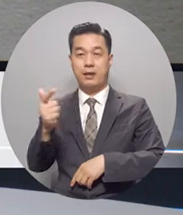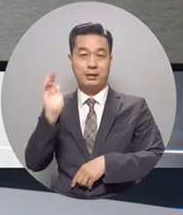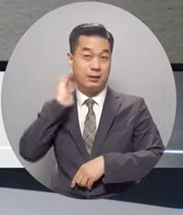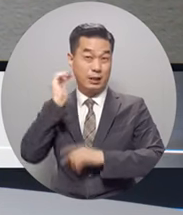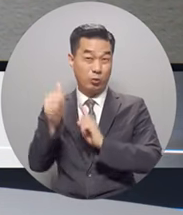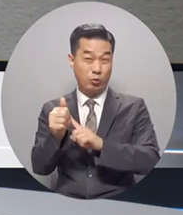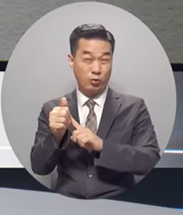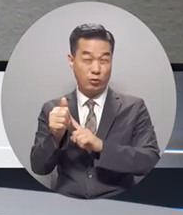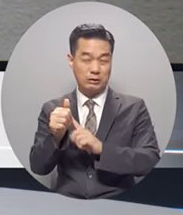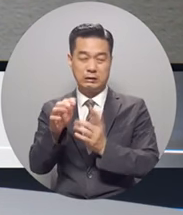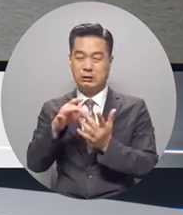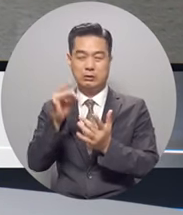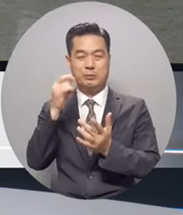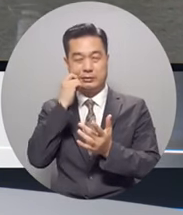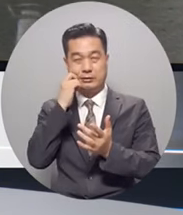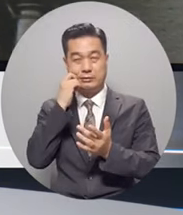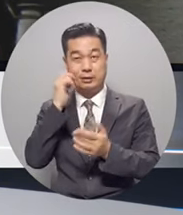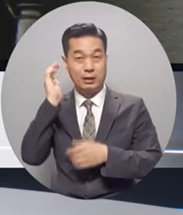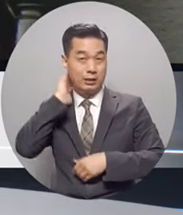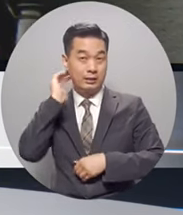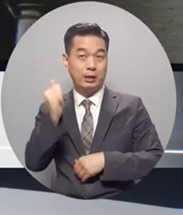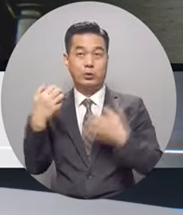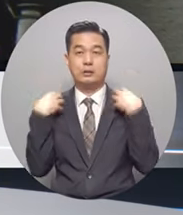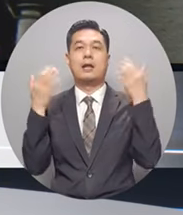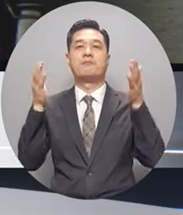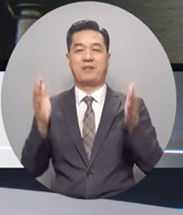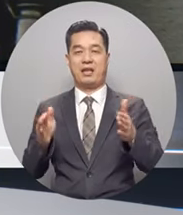은 선정된 ​​적이없었습니다.이는그가재임기간동안